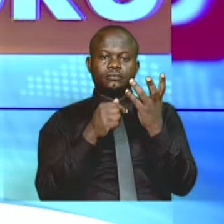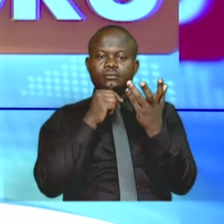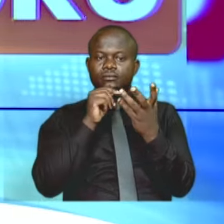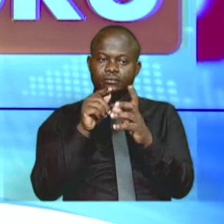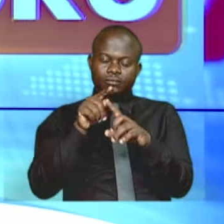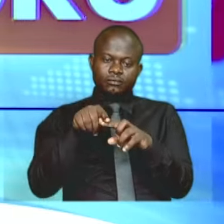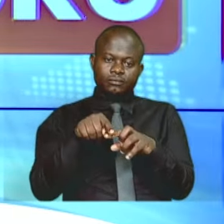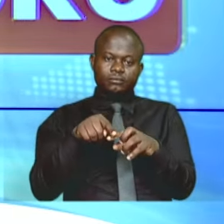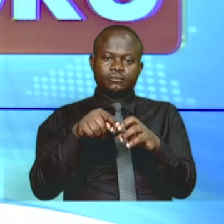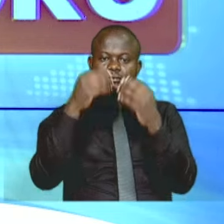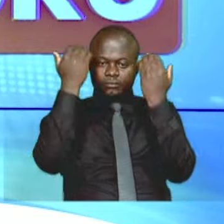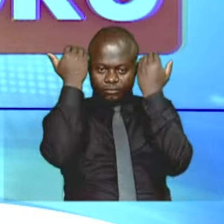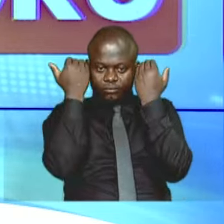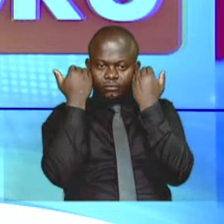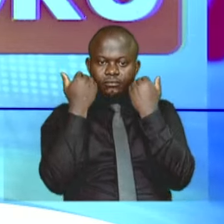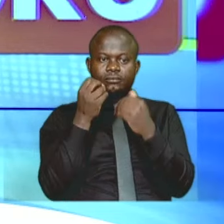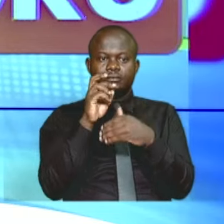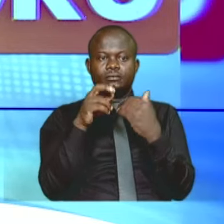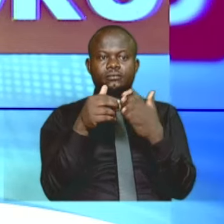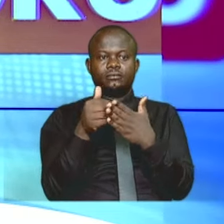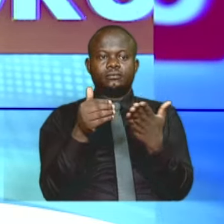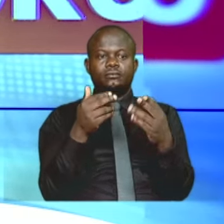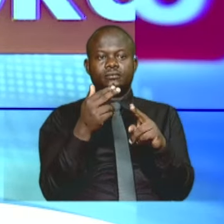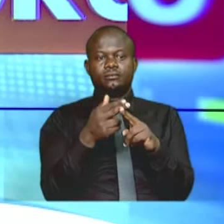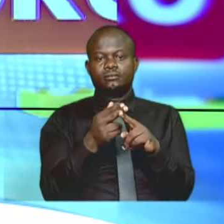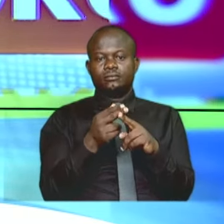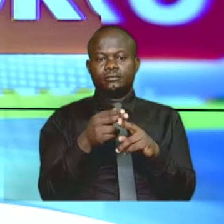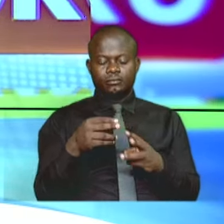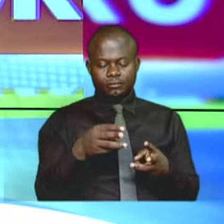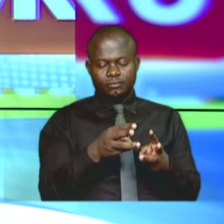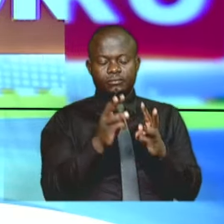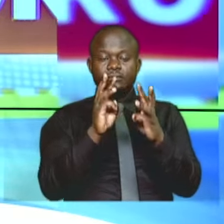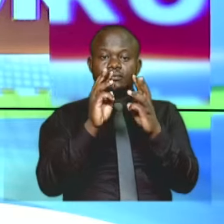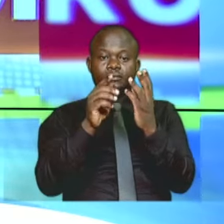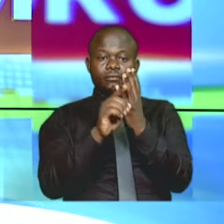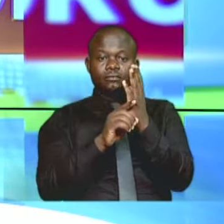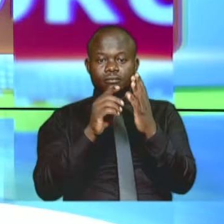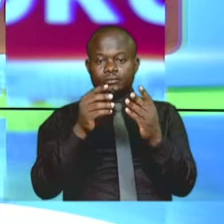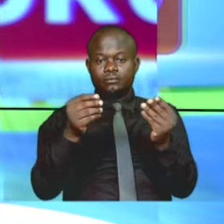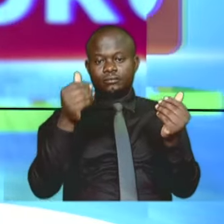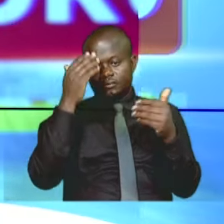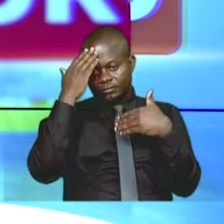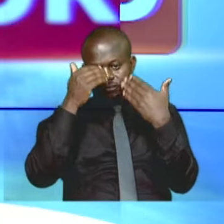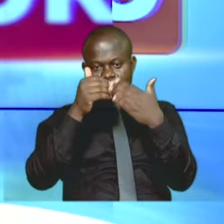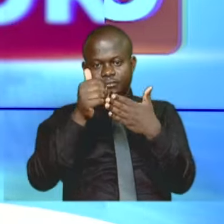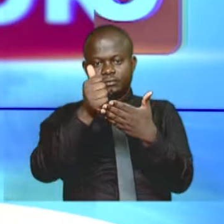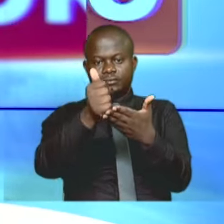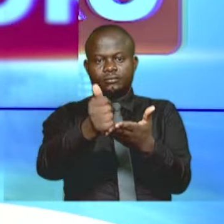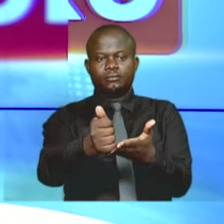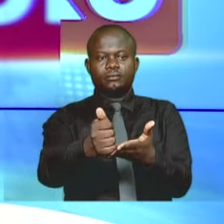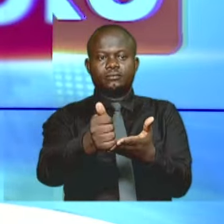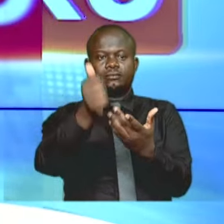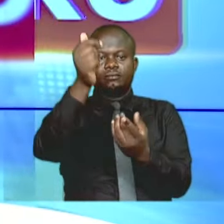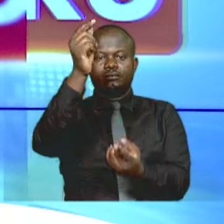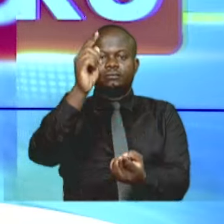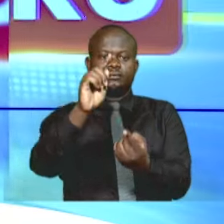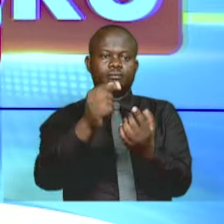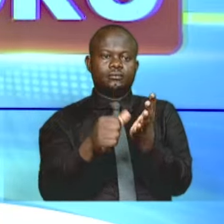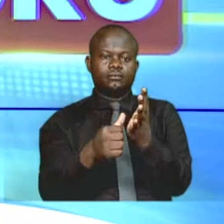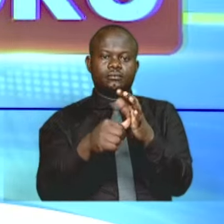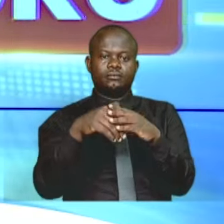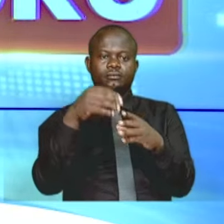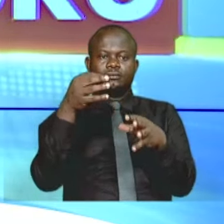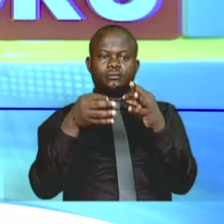hatisunzwe inkiko cyangwa se byiswe alternative dispute resolution, kuko ngo bunafasha kugabanya ibirane by'imanza